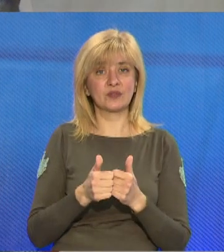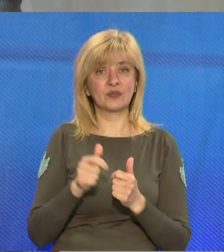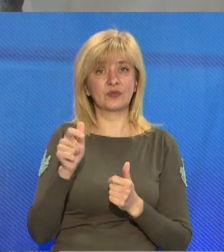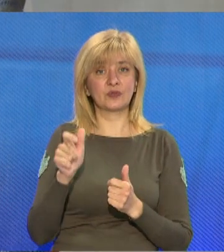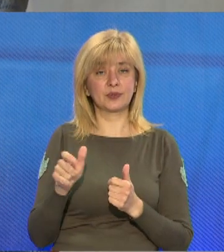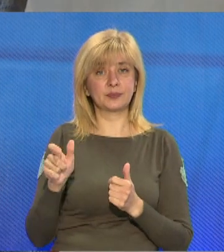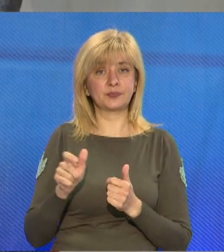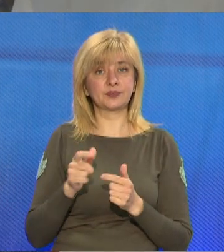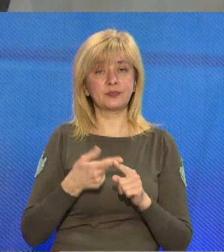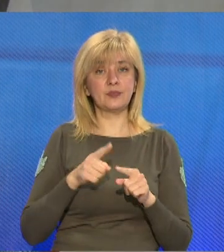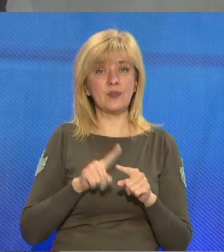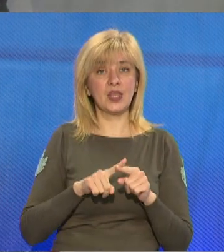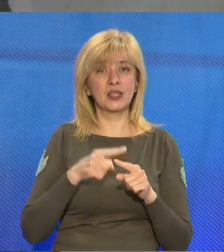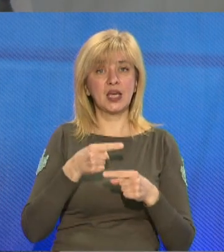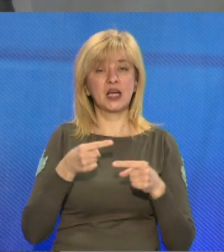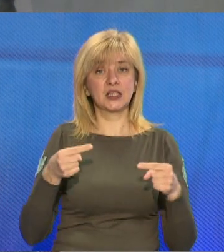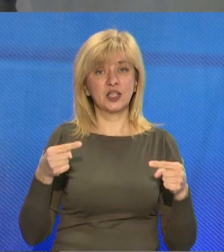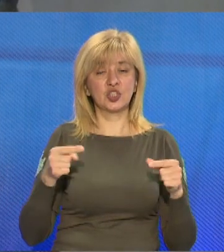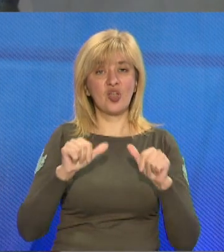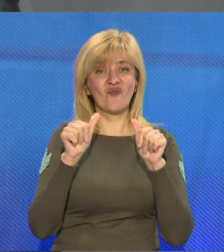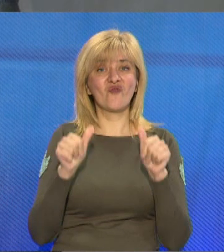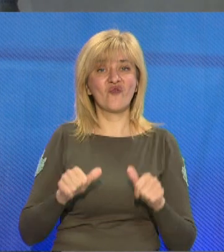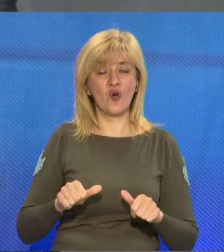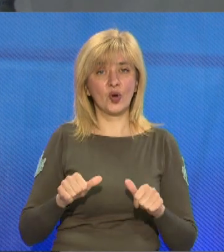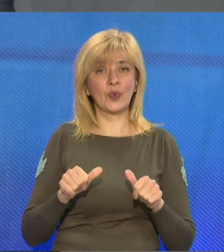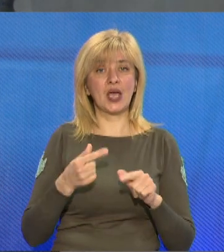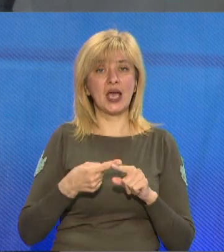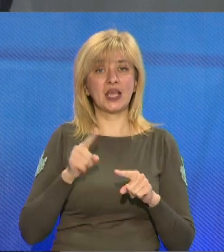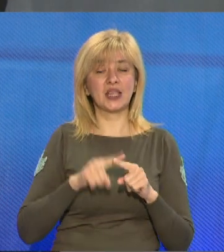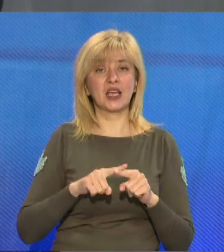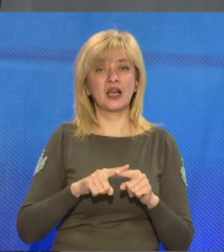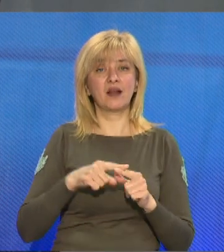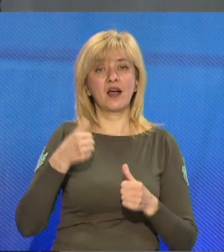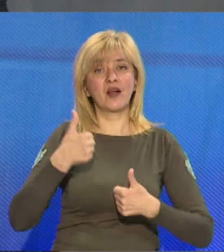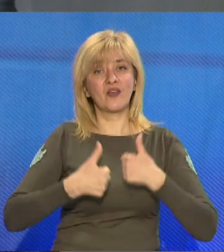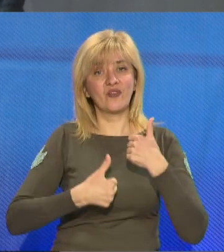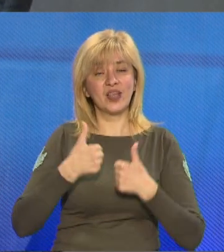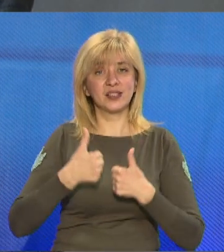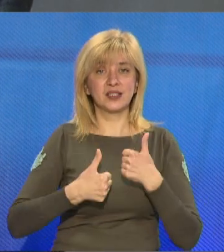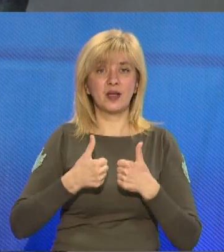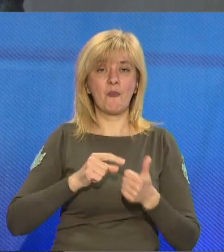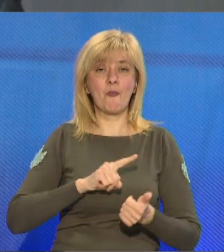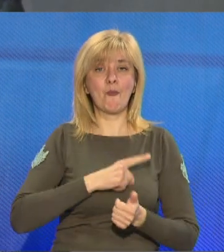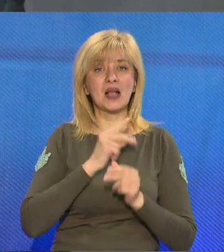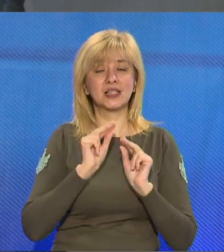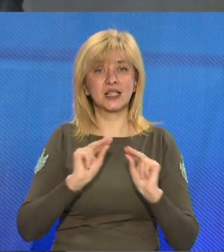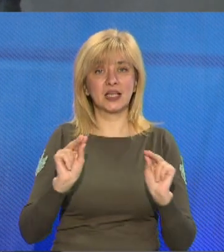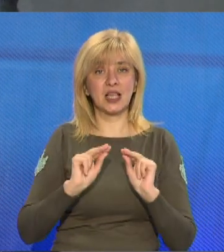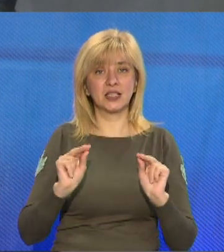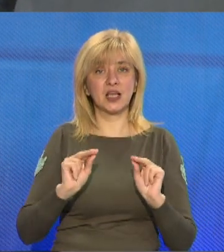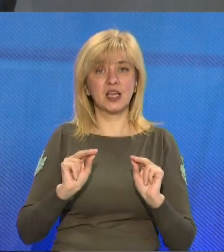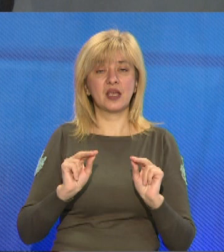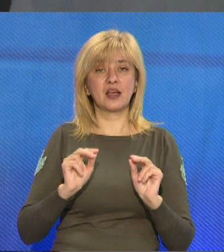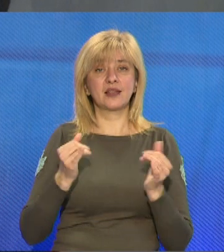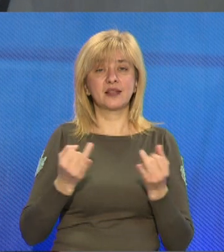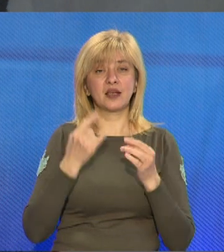Это различные формы, это и квесты, это мастер-классы.